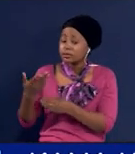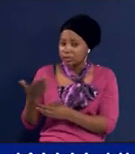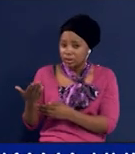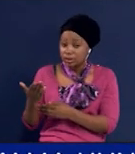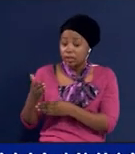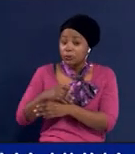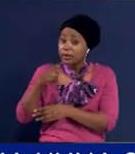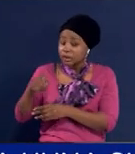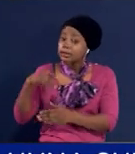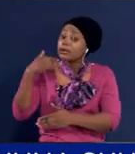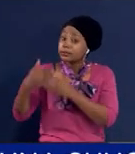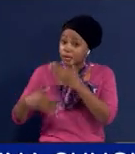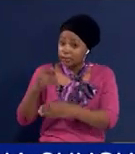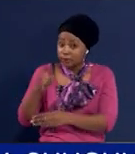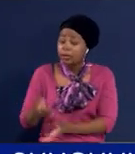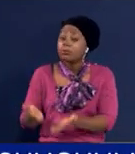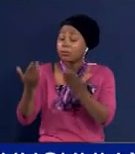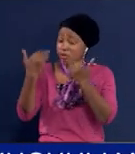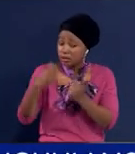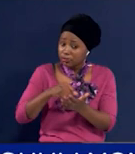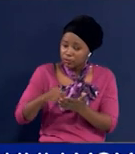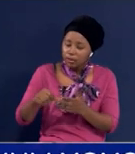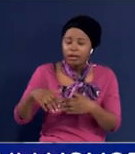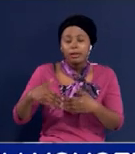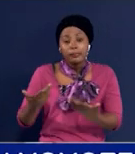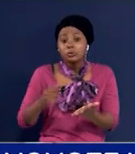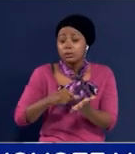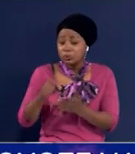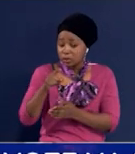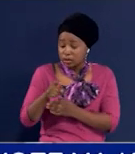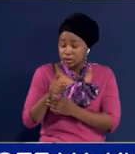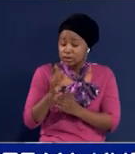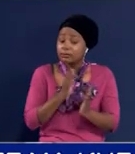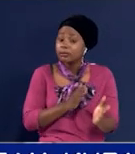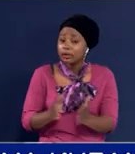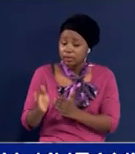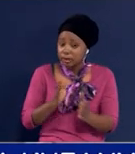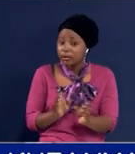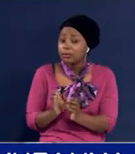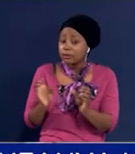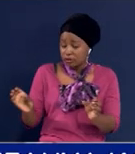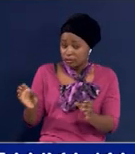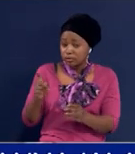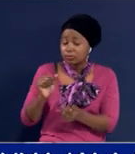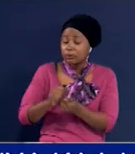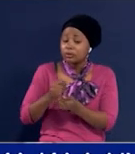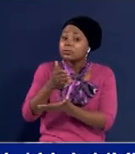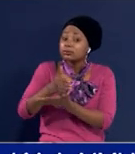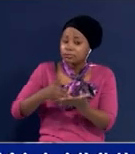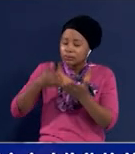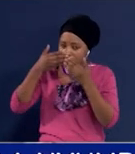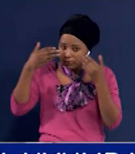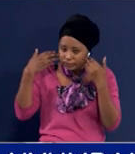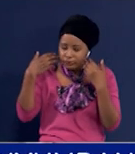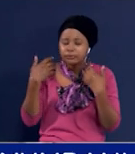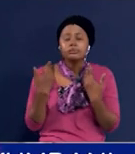za vitambaa. Kwa wale wanaoweza kununua, basi wanunue hizi ambazo zinakuwa zimeandaliwa maalum kama surgical mask pamoja na N95.